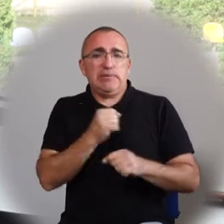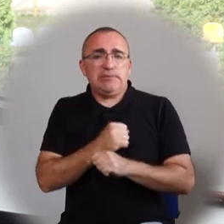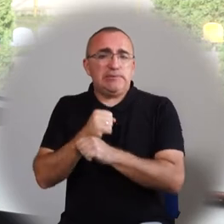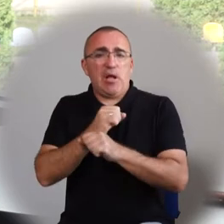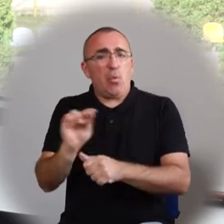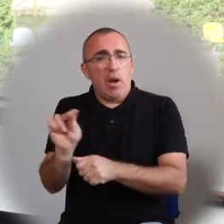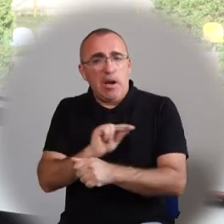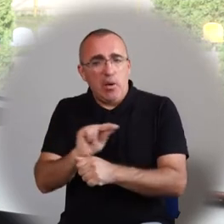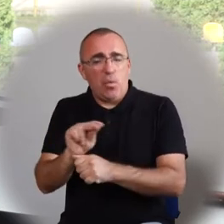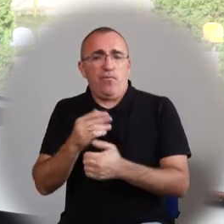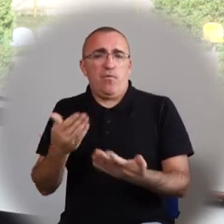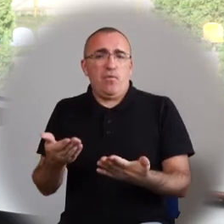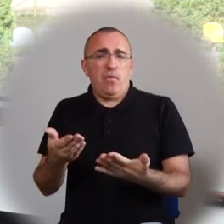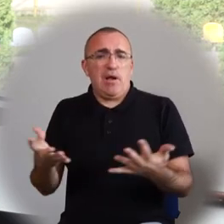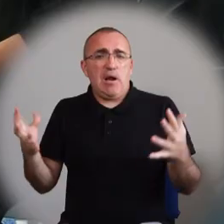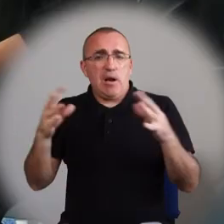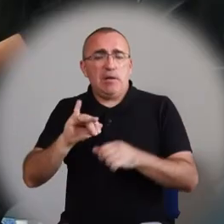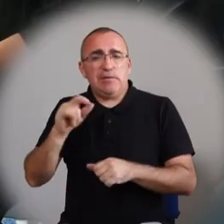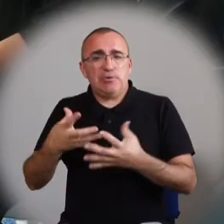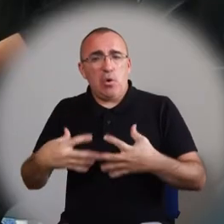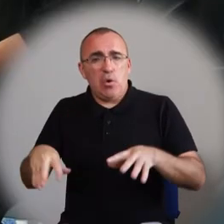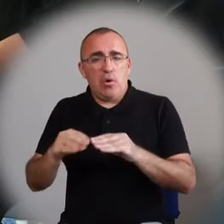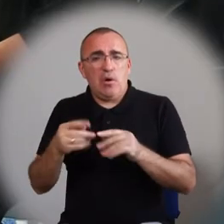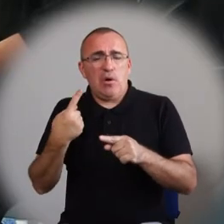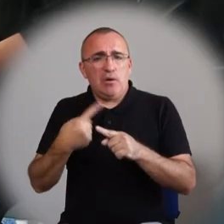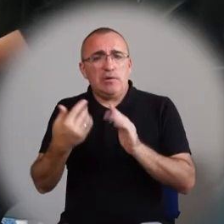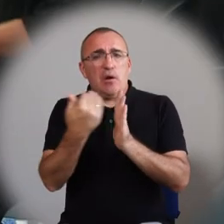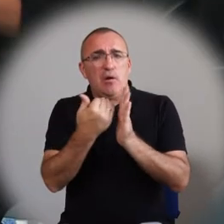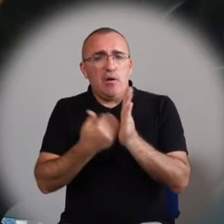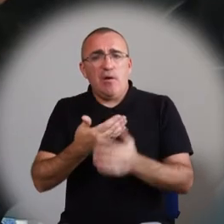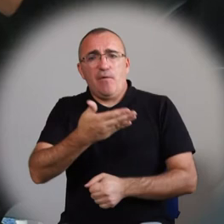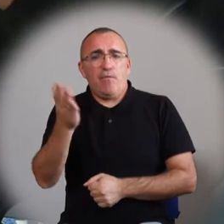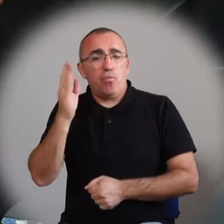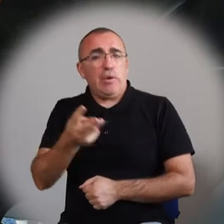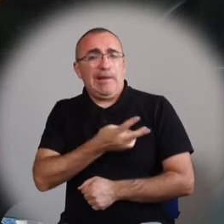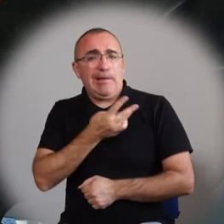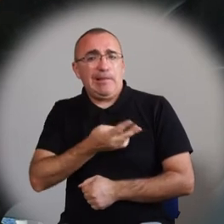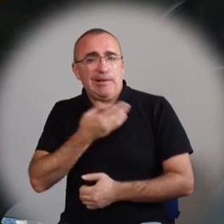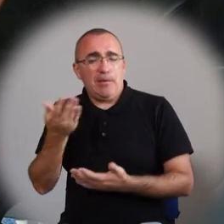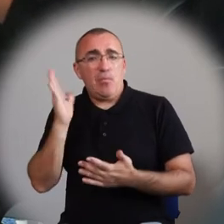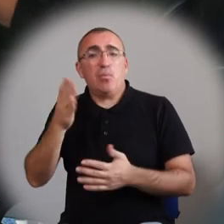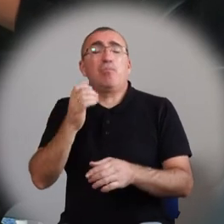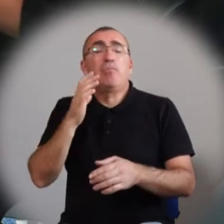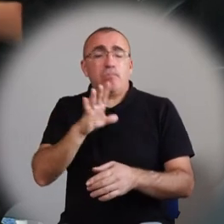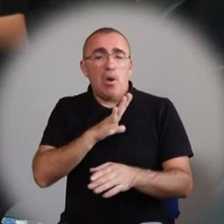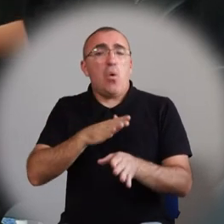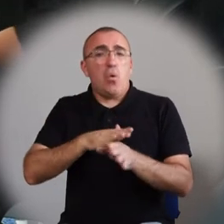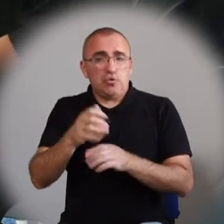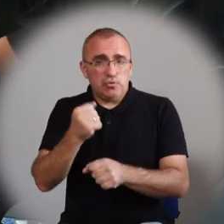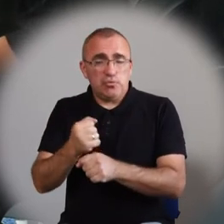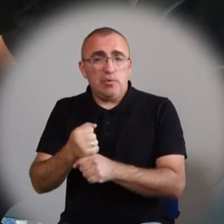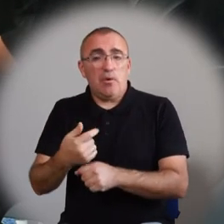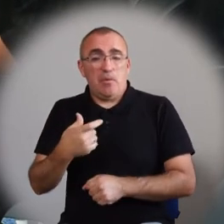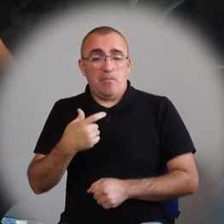реабілітаційні, можливості санаторного лікування разом із родинами. Тобто це відпочинку. Програми, які ви будете ініціювати? Так, ні, це було